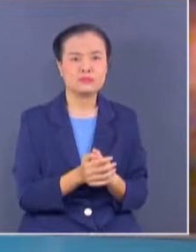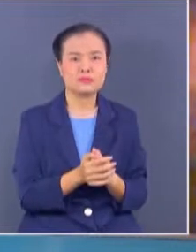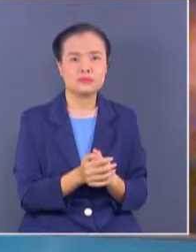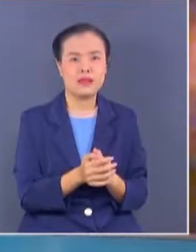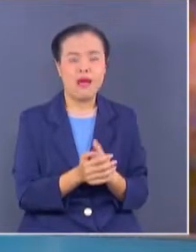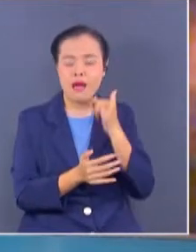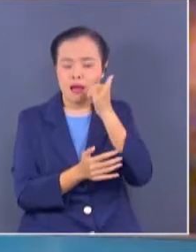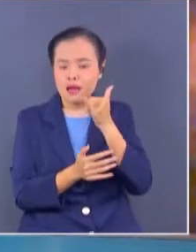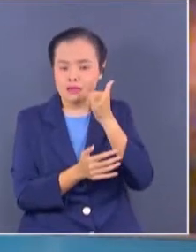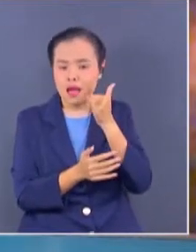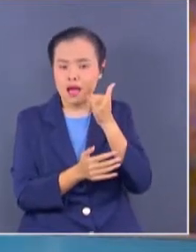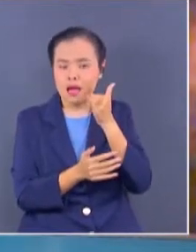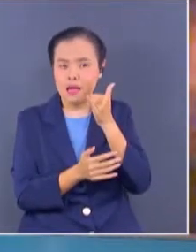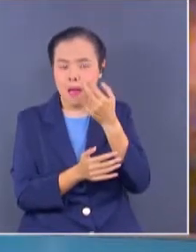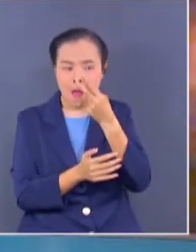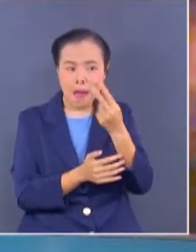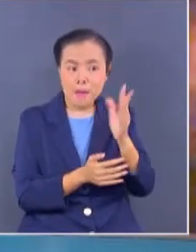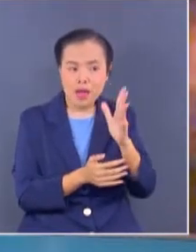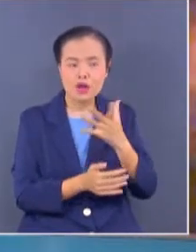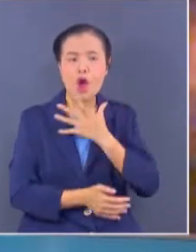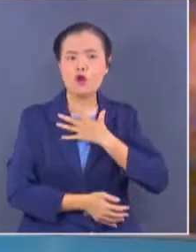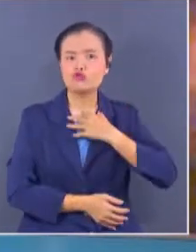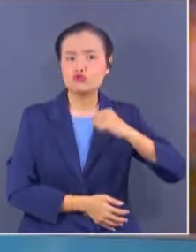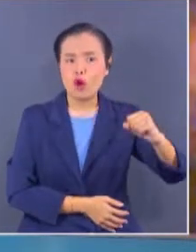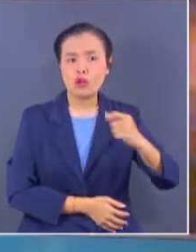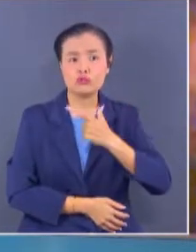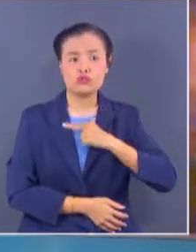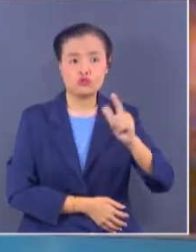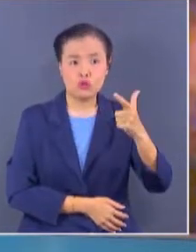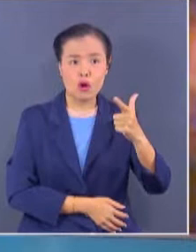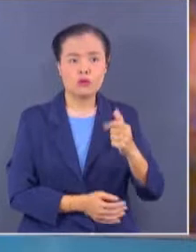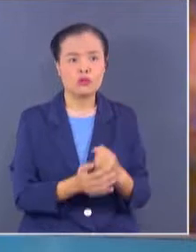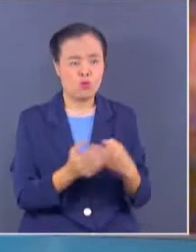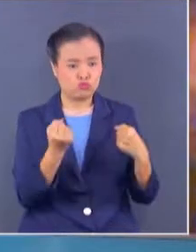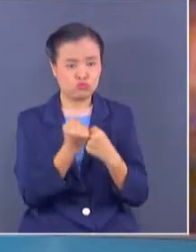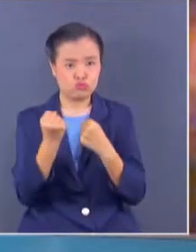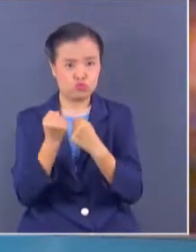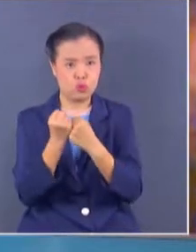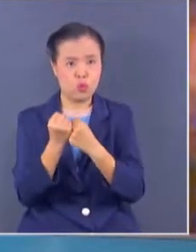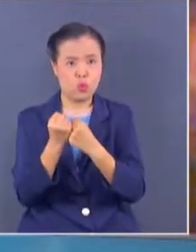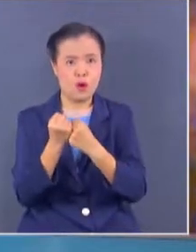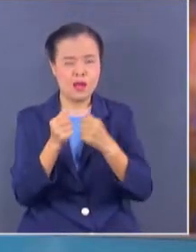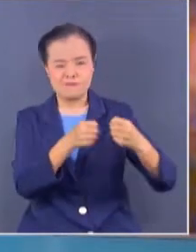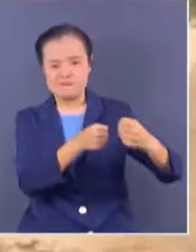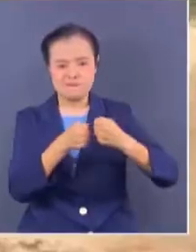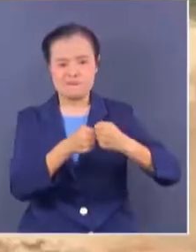ลอกระชากสร้อยคอคุณยายไปนะครับคุณยายฮึดสู้สุดท้ายแล้วได้ไปครึ่งหนึ่ง